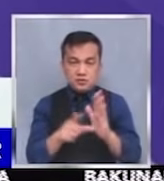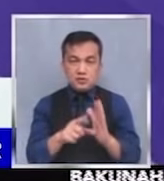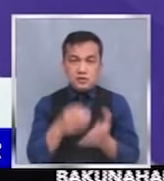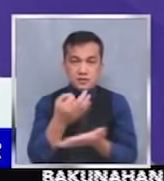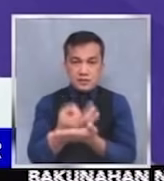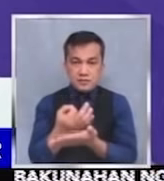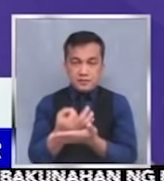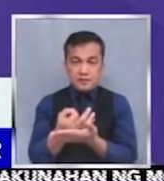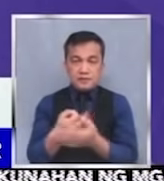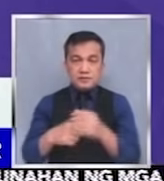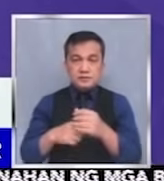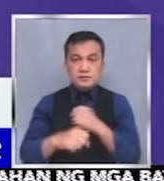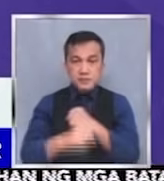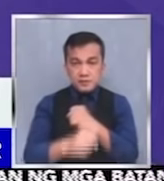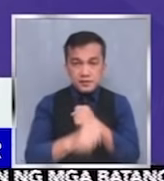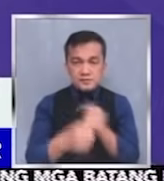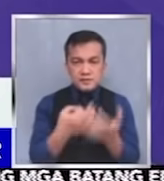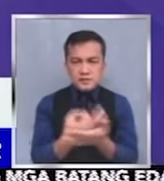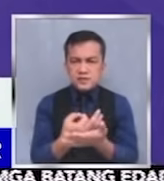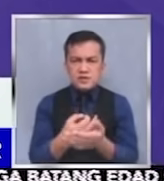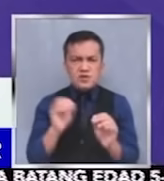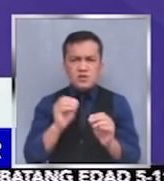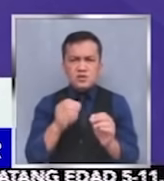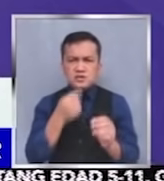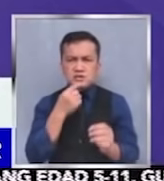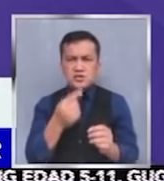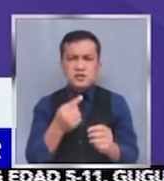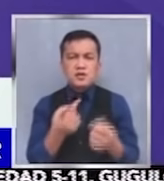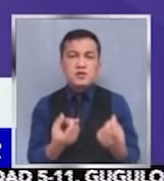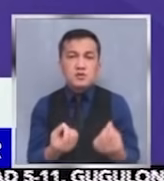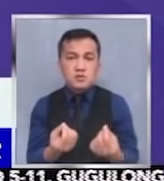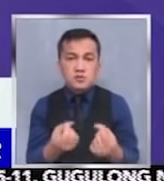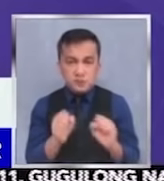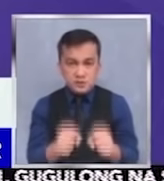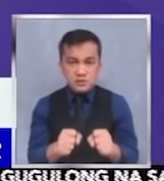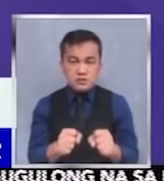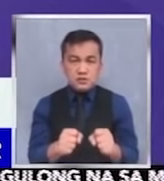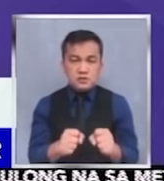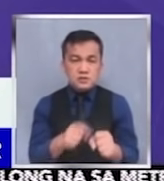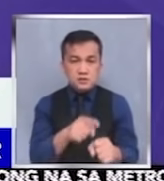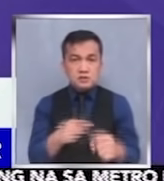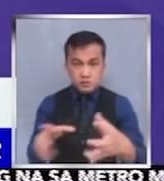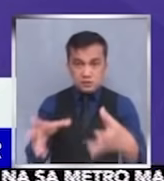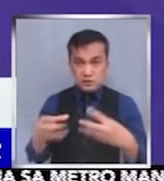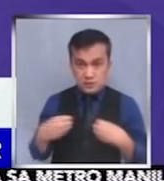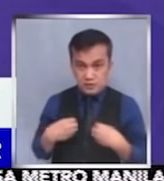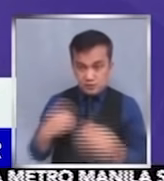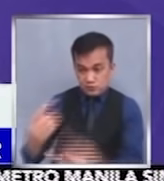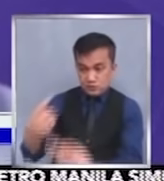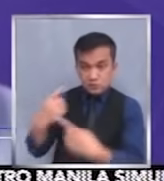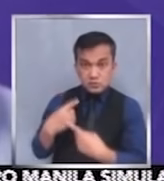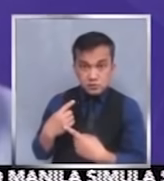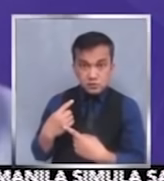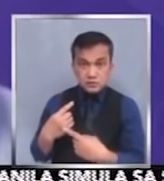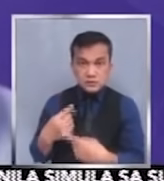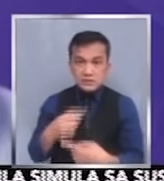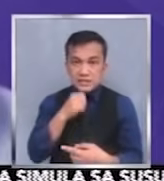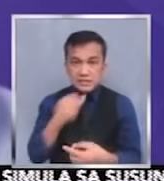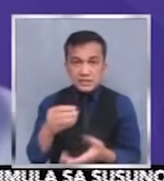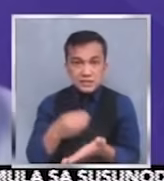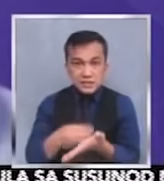Wala talagang sinasabi kung ano ang pwedeng gawin ng isang nakatanggap ng mga donation na hindi niya nagastos sa